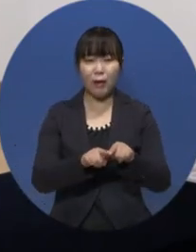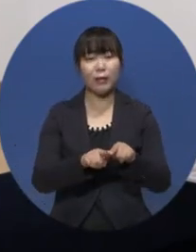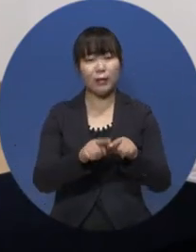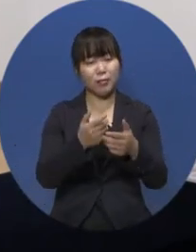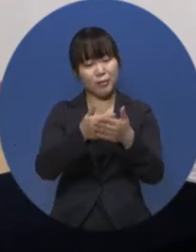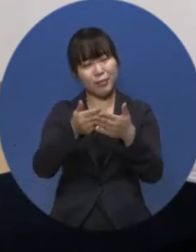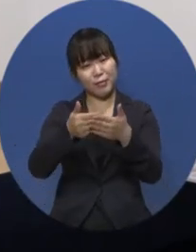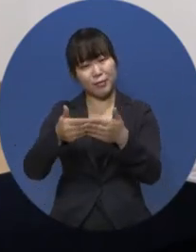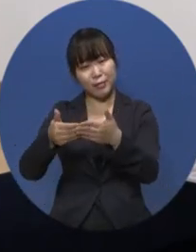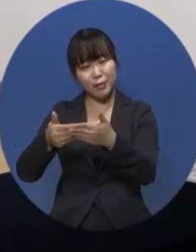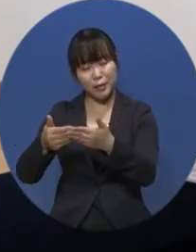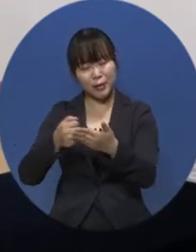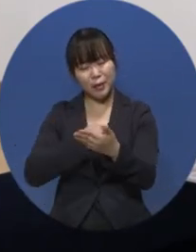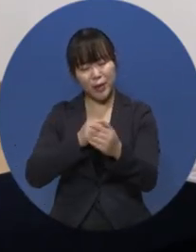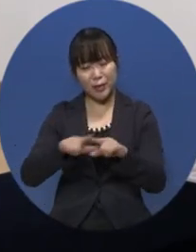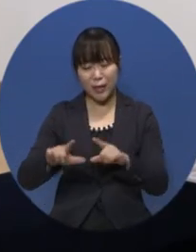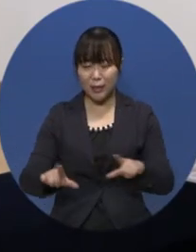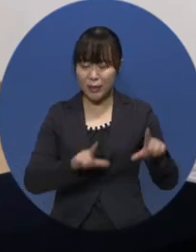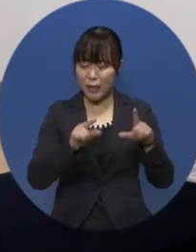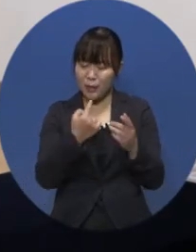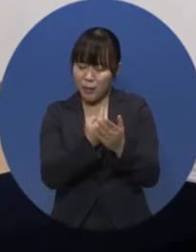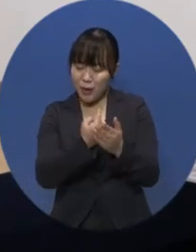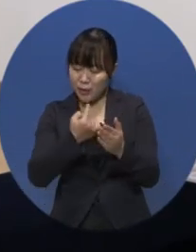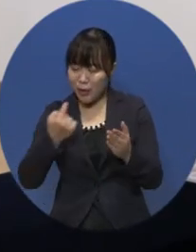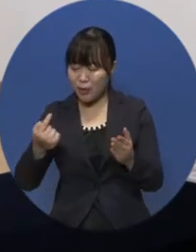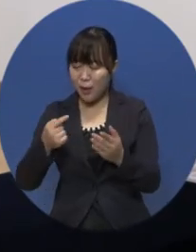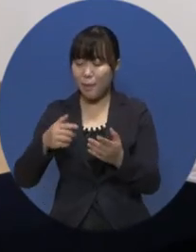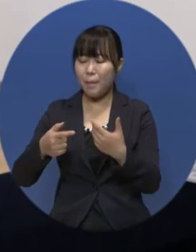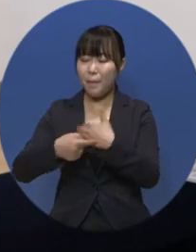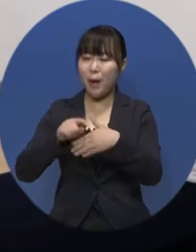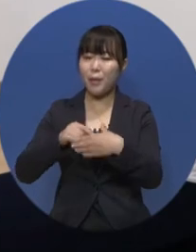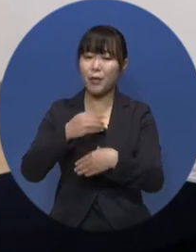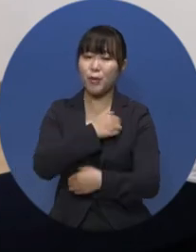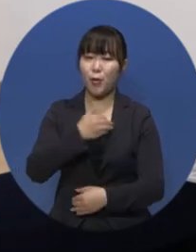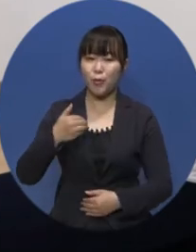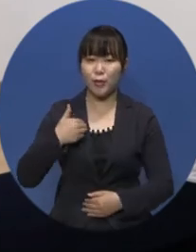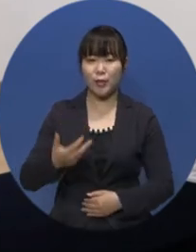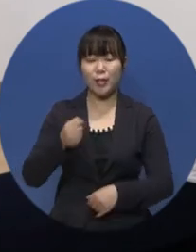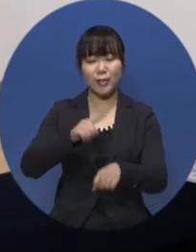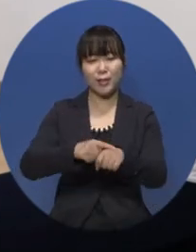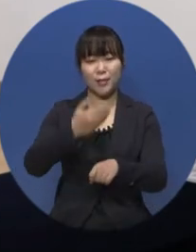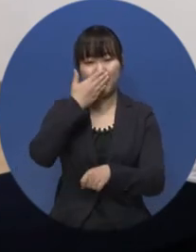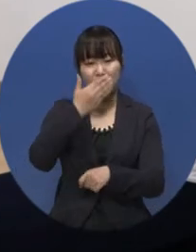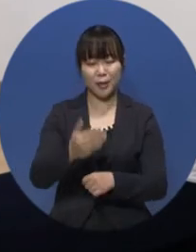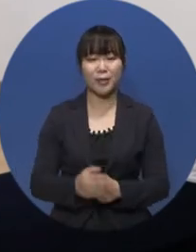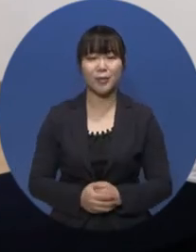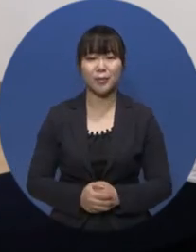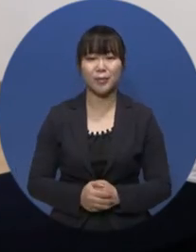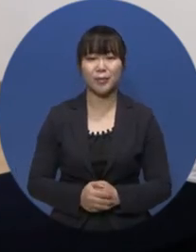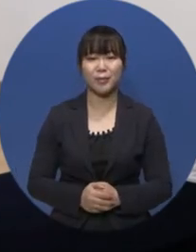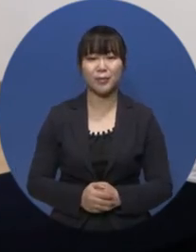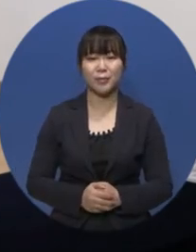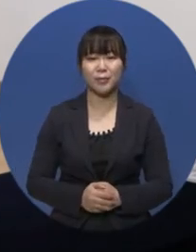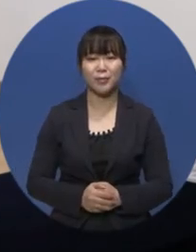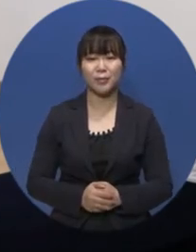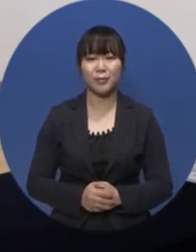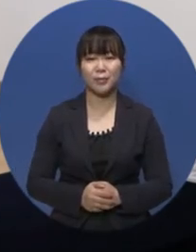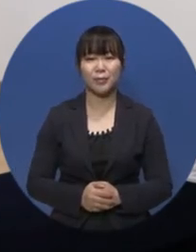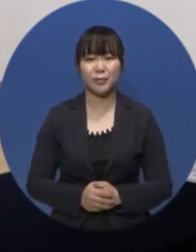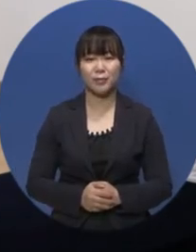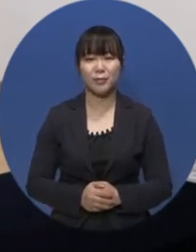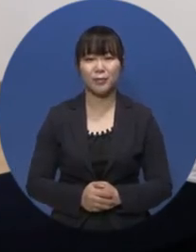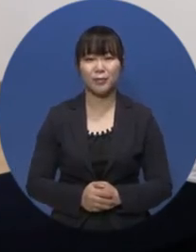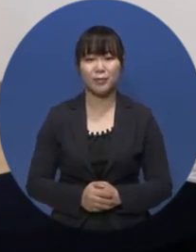향연은 답답한 일상에서 잠시 벗어나 마음의 여유를 가져보는 시간이 되고 있습니다. 복지TV 뉴스